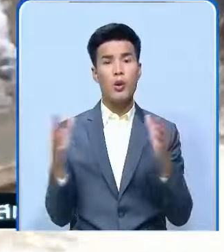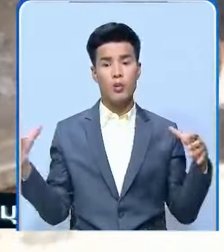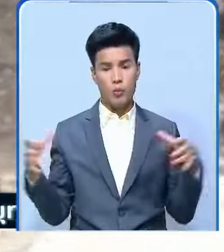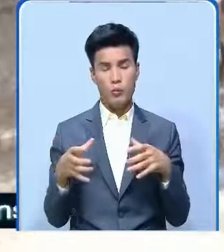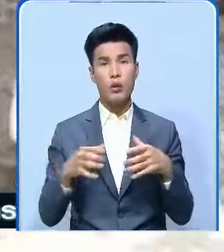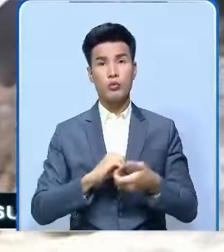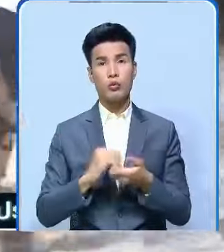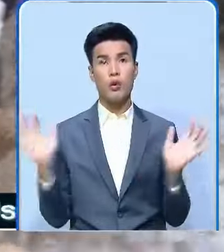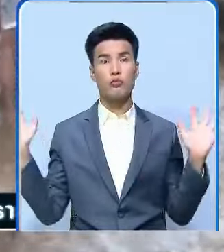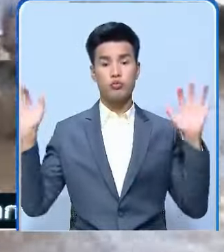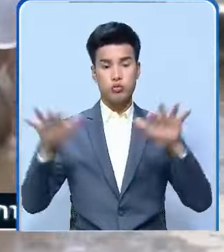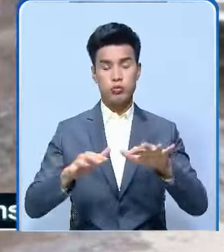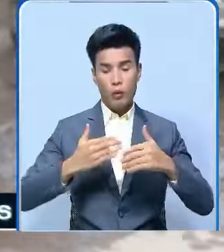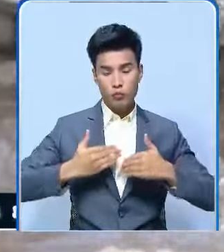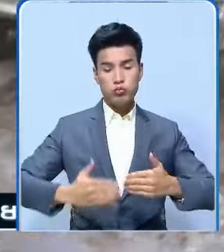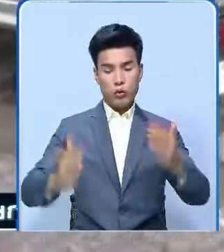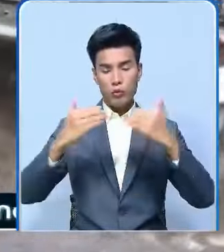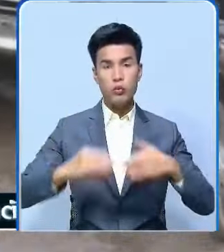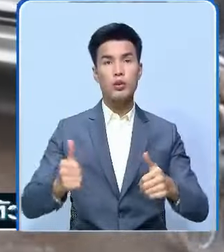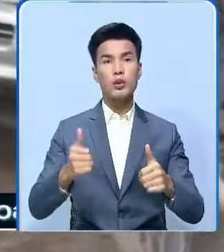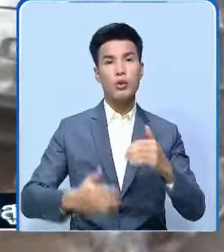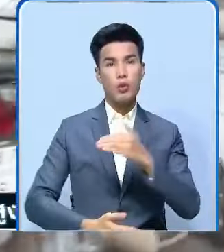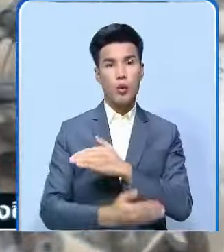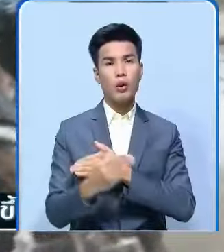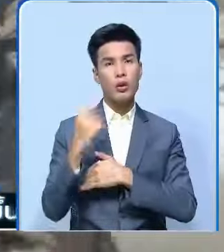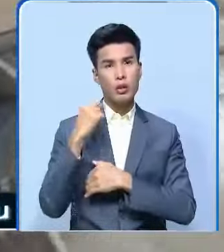ค่ะ มากันทีเดียวหลายๆคนดีกว่าโอกาสนี้จะได้ใช้ความสัมพันธ์กันเพื่อนบ้านก็ดีญาติพี่น้องก็ดีใครว่างเสน